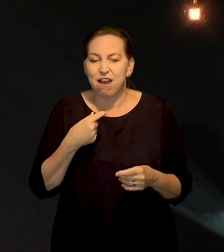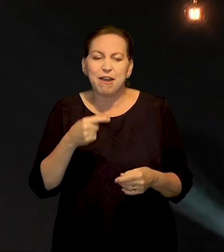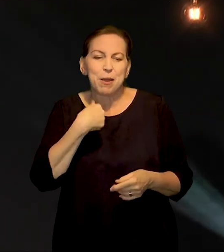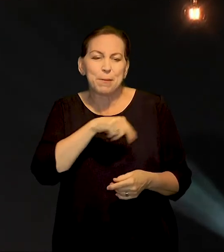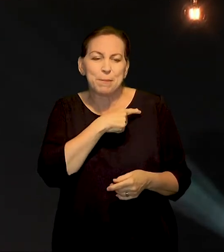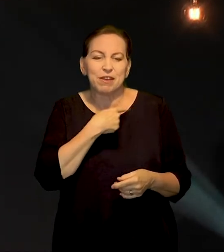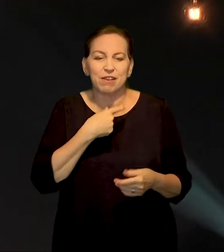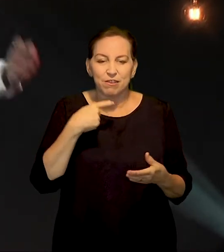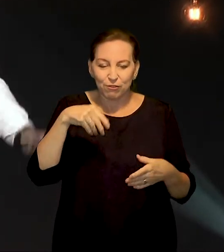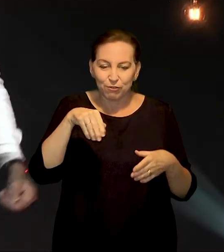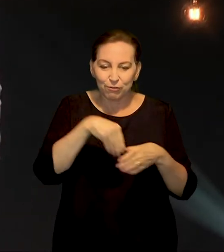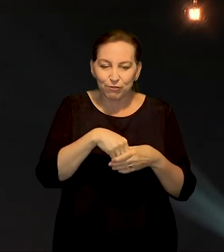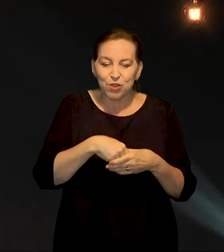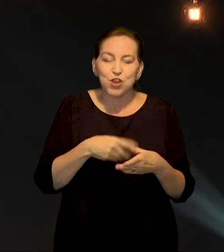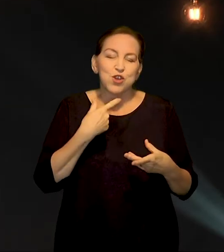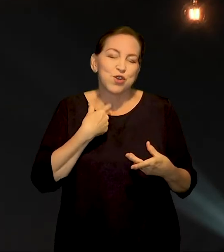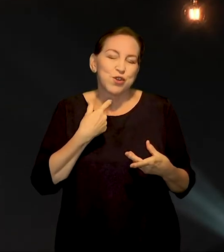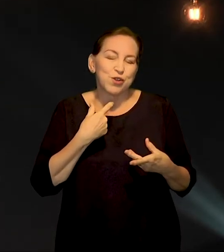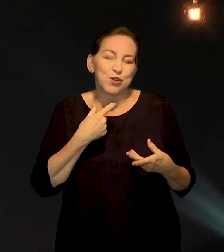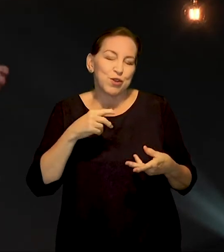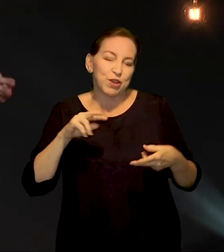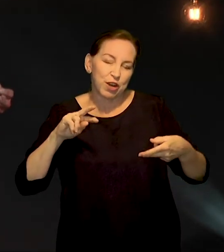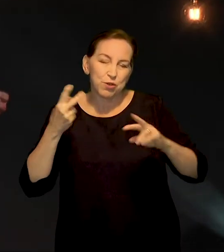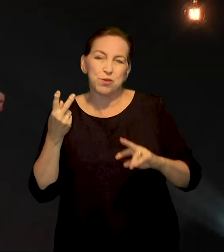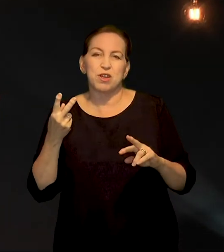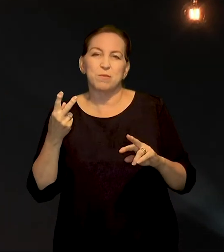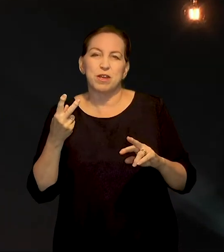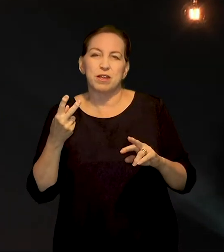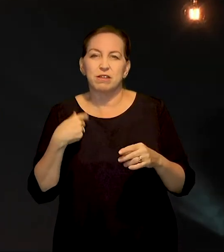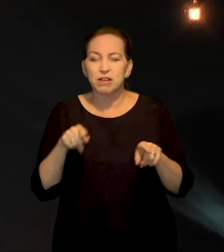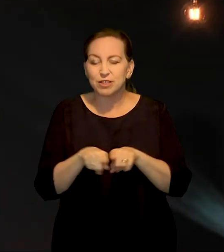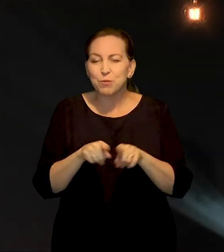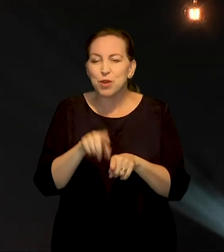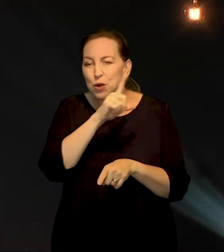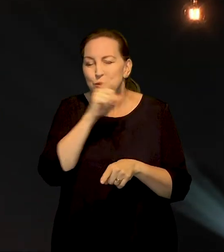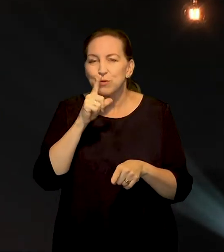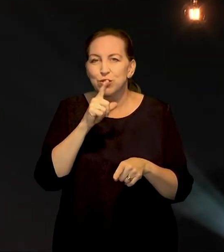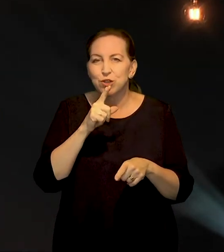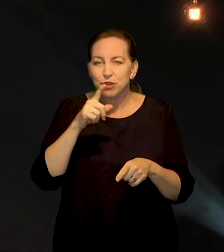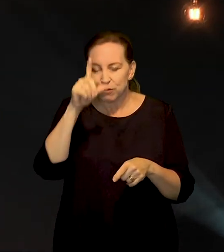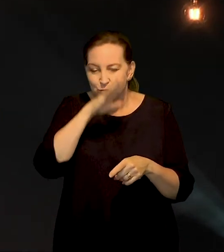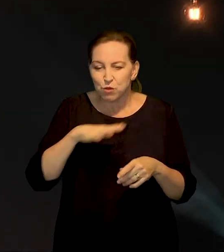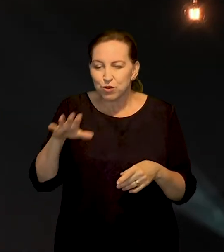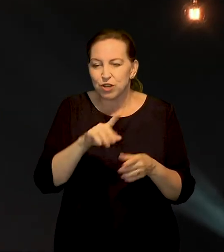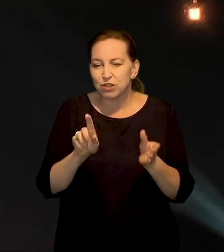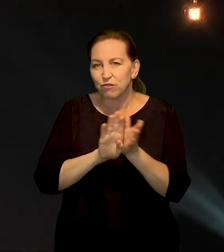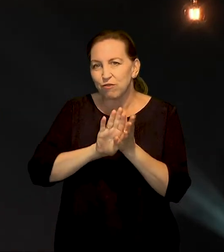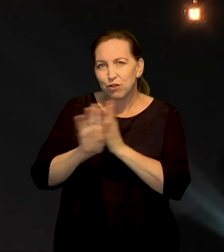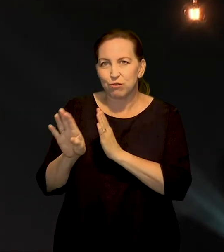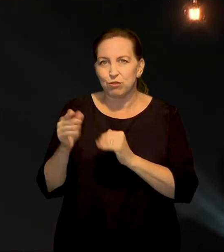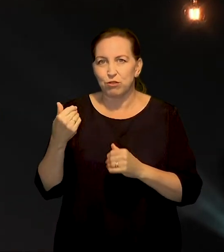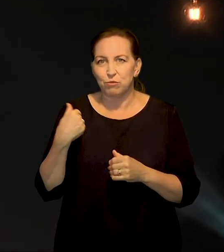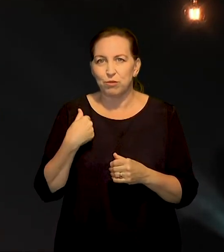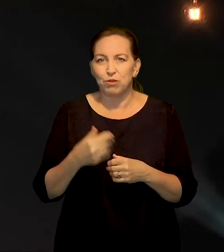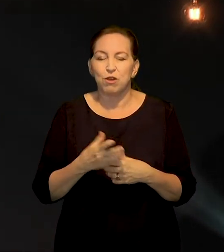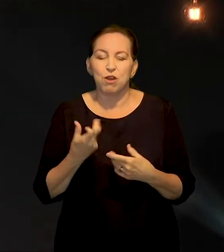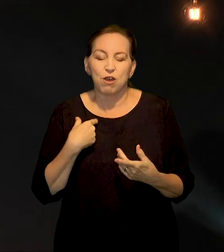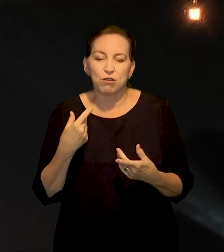Możesz mieć monetę, ale być tak naprawdę, jednocześnie być blisko, ale jednocześnie być bardzo